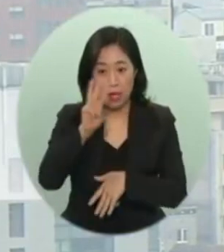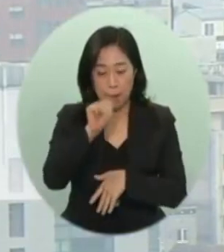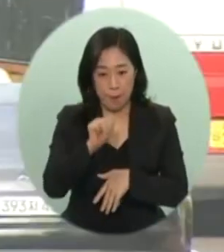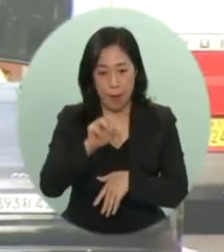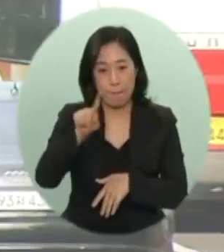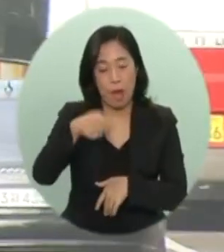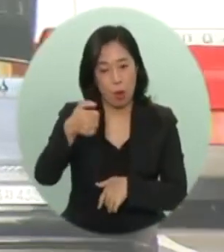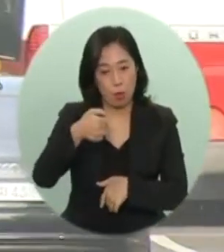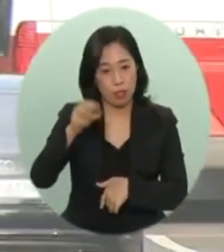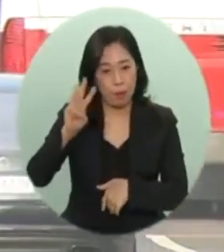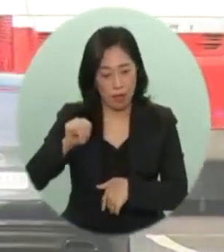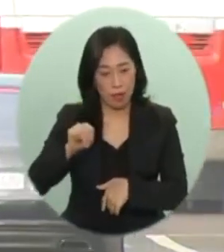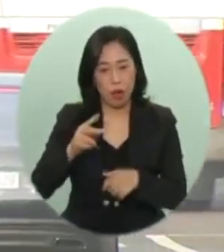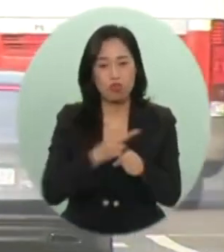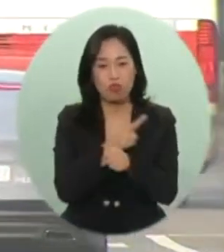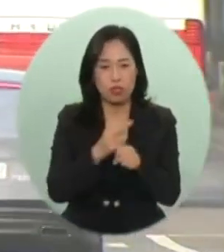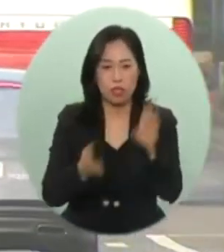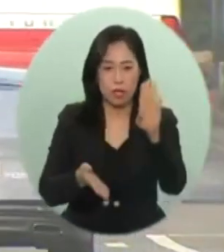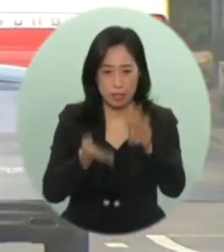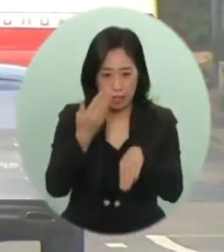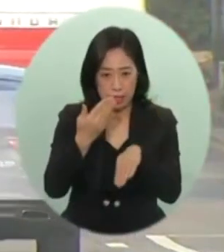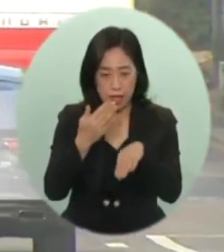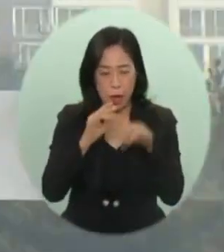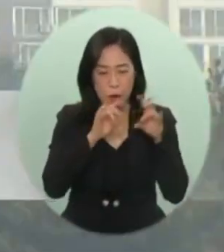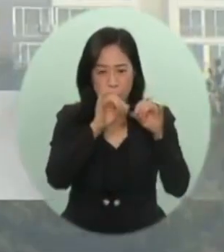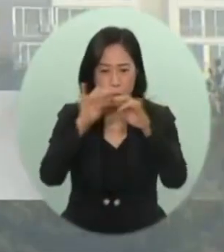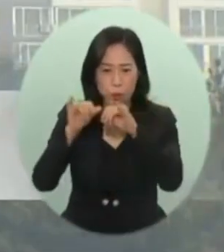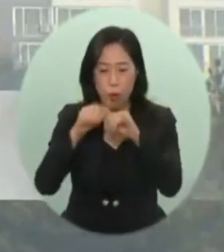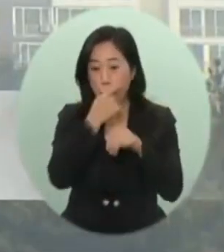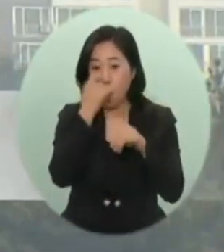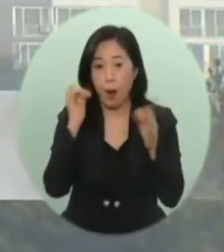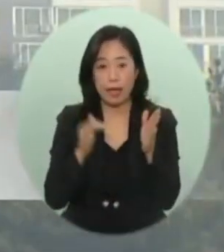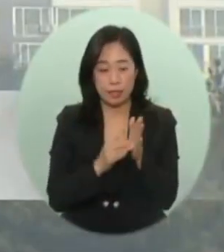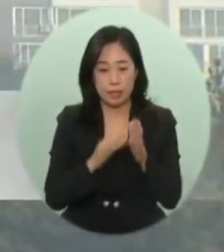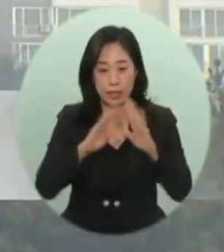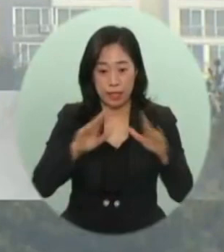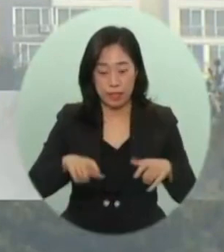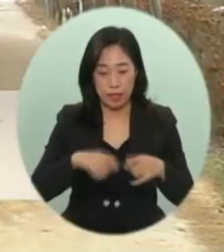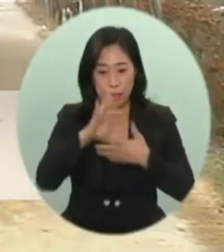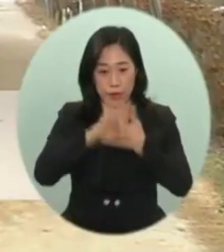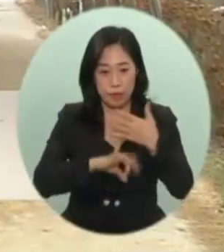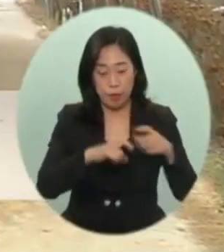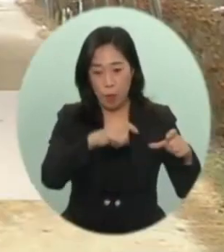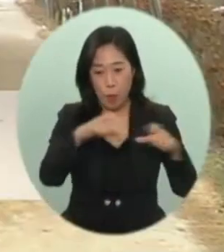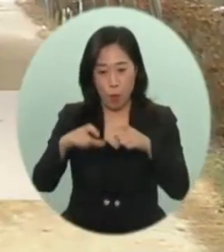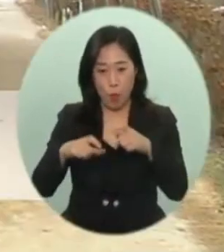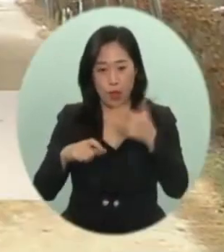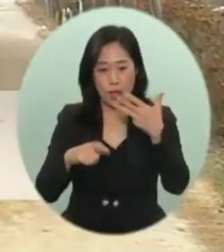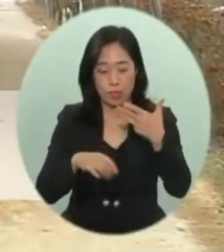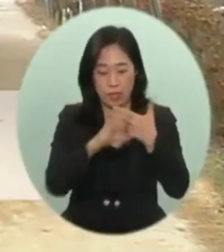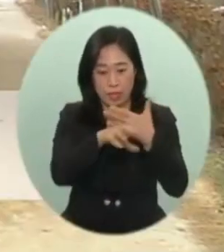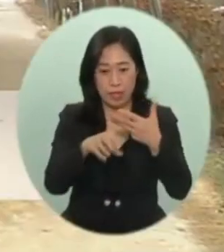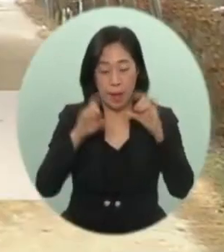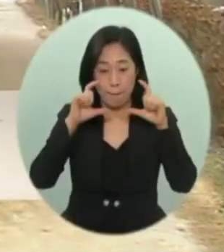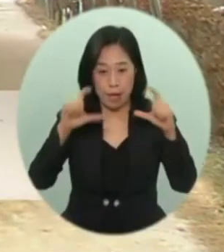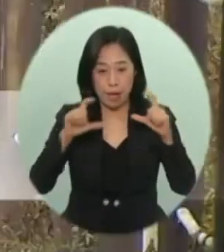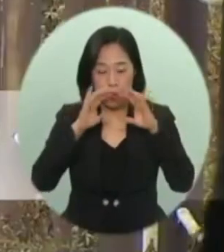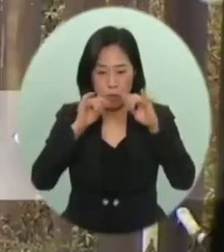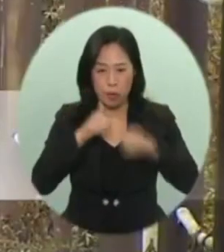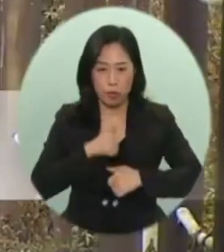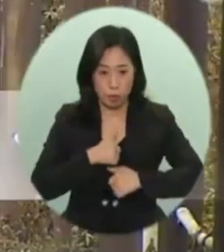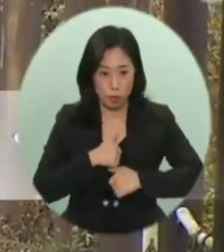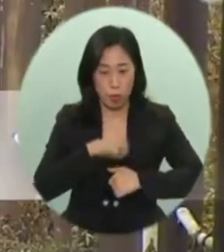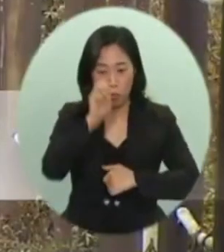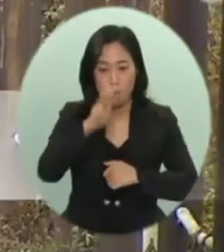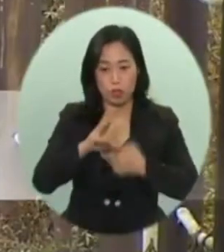150mg 이상이 2시간 넘게 지속되고 있음을 확인하고 전남 서북권 여덟개 시군에 발령한 미세먼지 주의보를